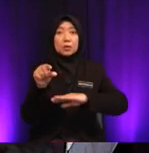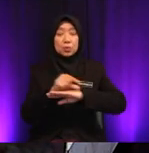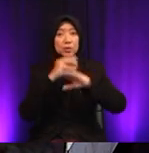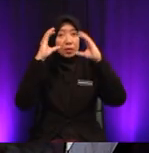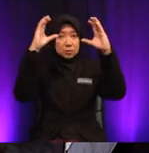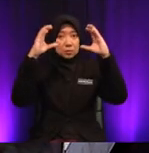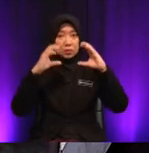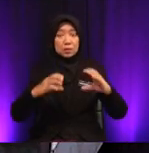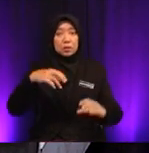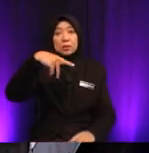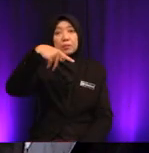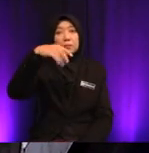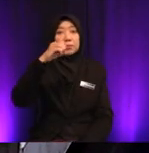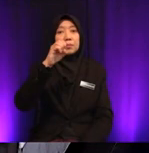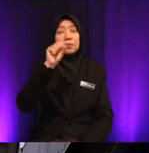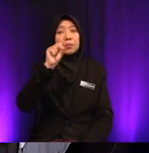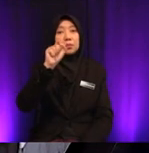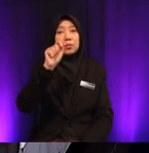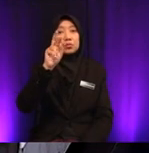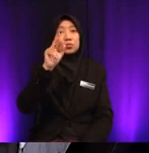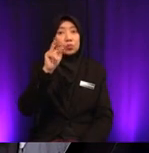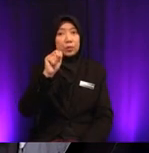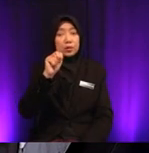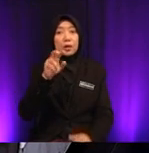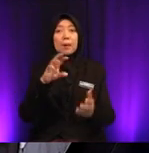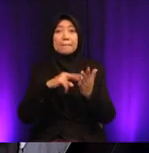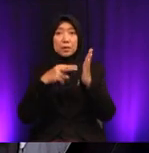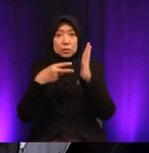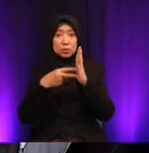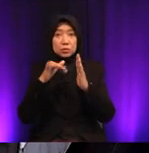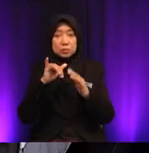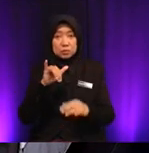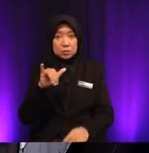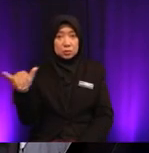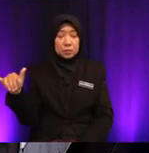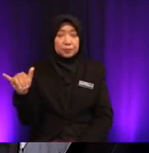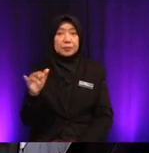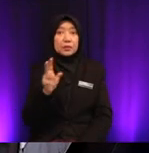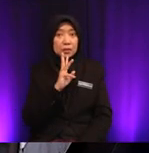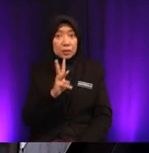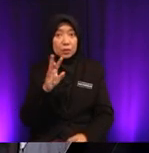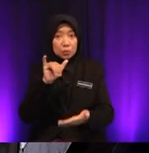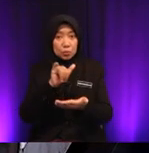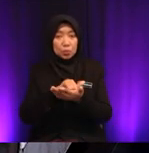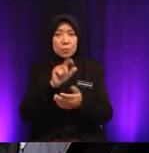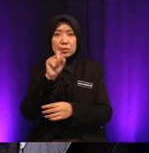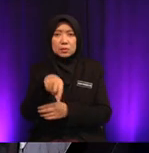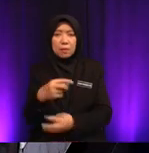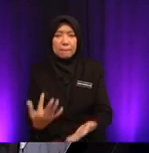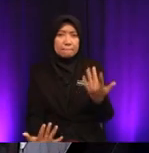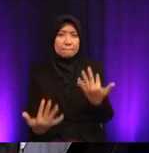dia pempascuran pempesturi adalah prosesnya di mana cicahe Ini nanti kita Panaskan dulu Panaskan dulu pada suhu di bawah